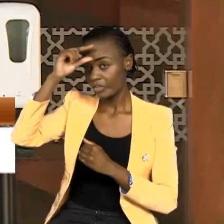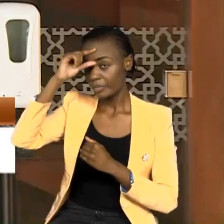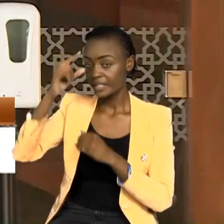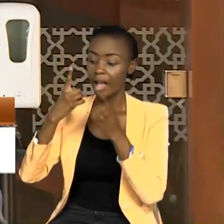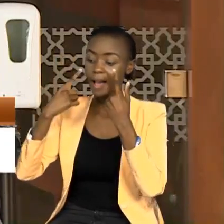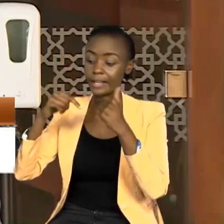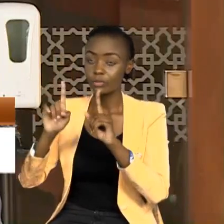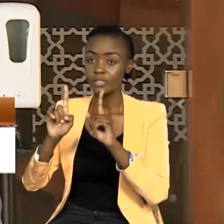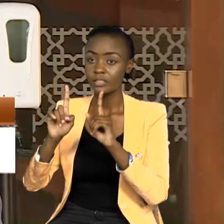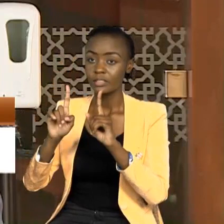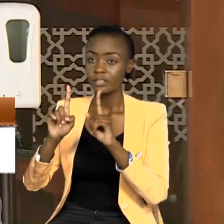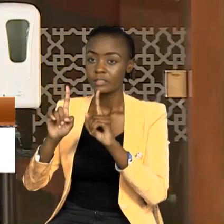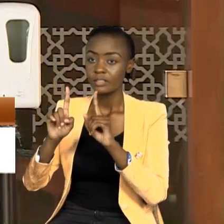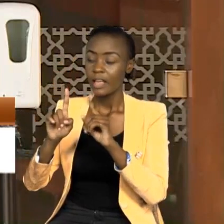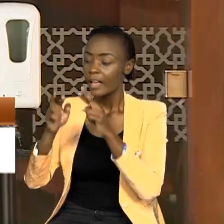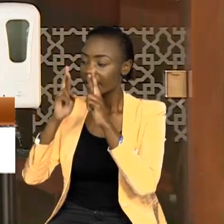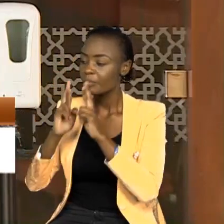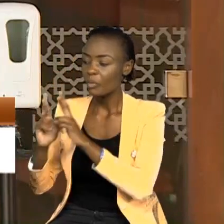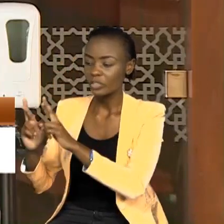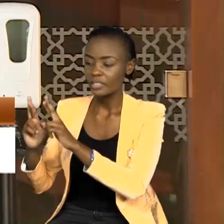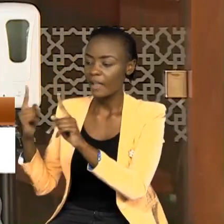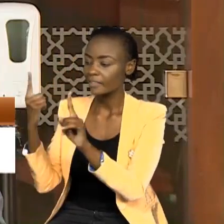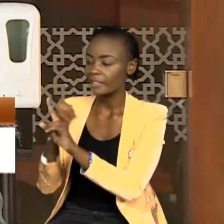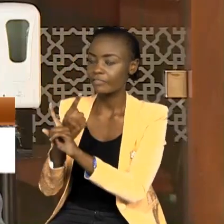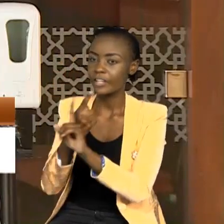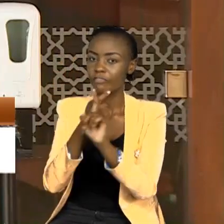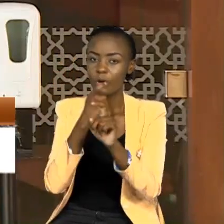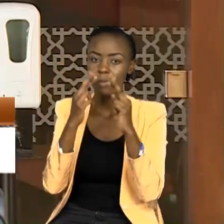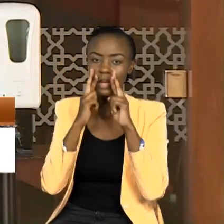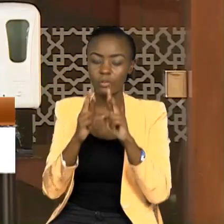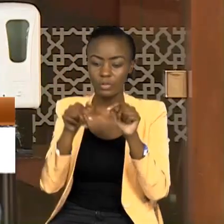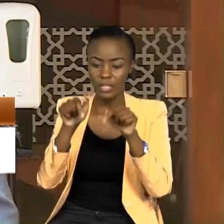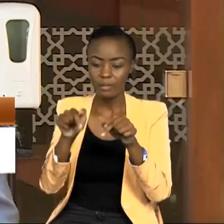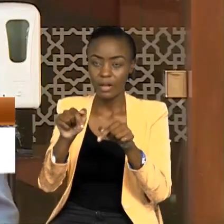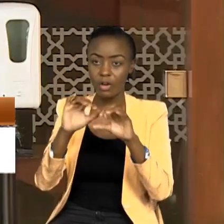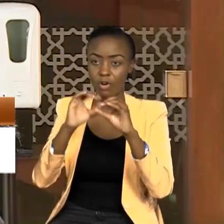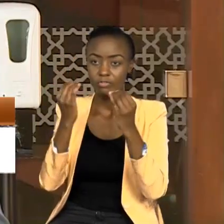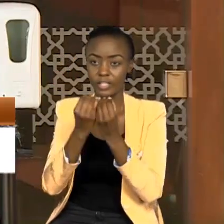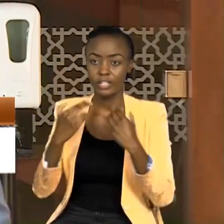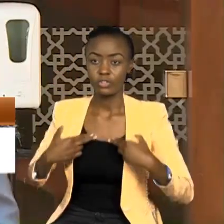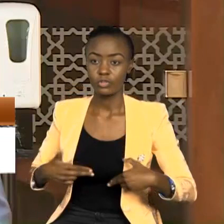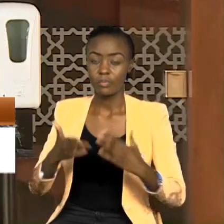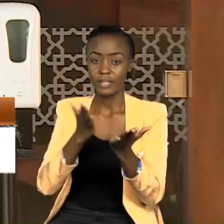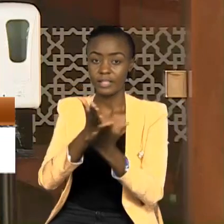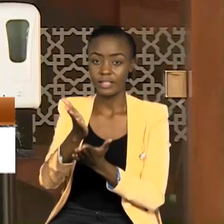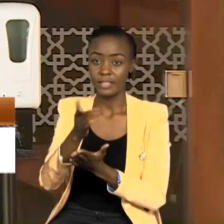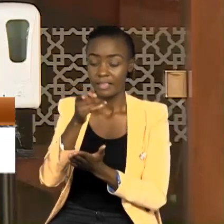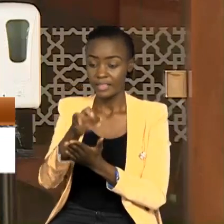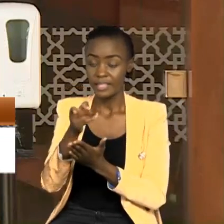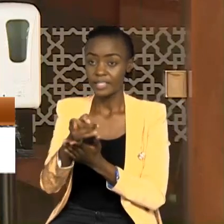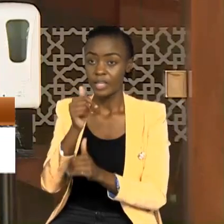wazi ambayo yanakinzana na utafiti uliobainika kulingana na ripoti ya shirika hili la Human Rights, ambalo ni